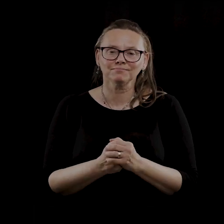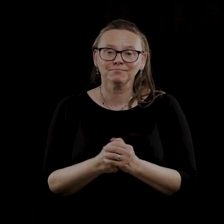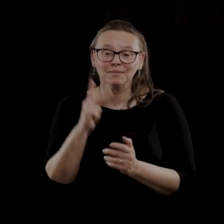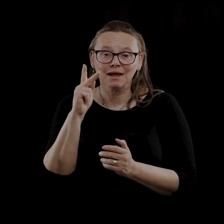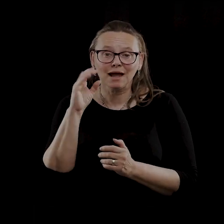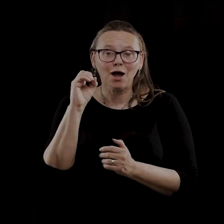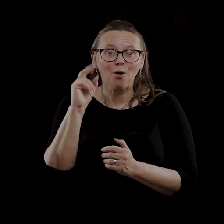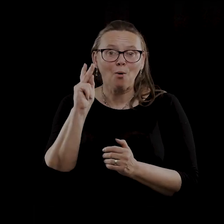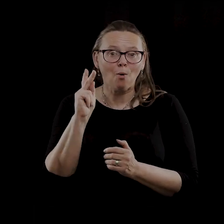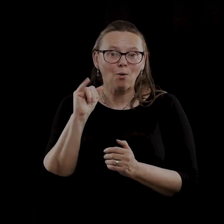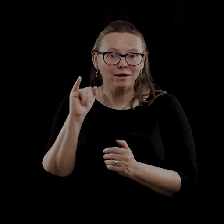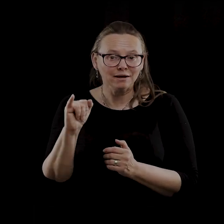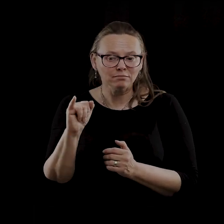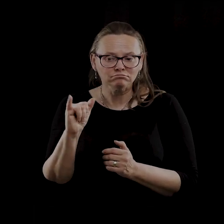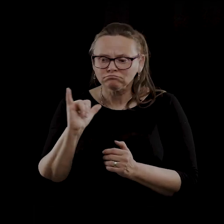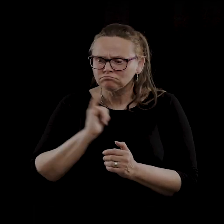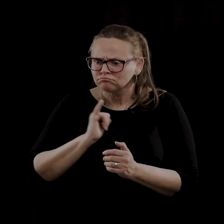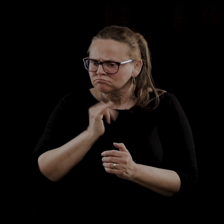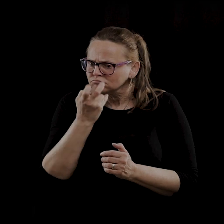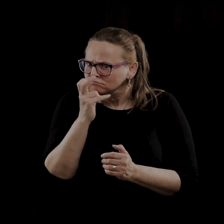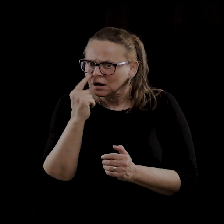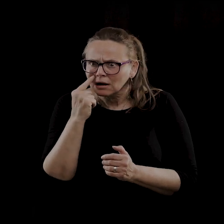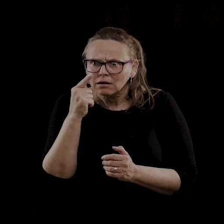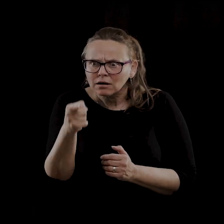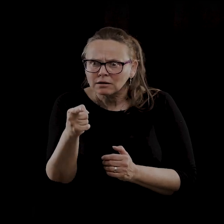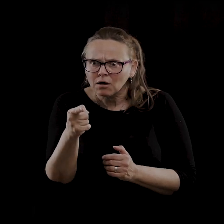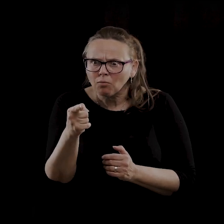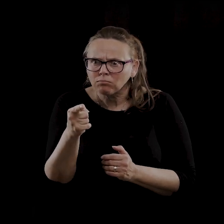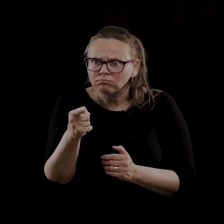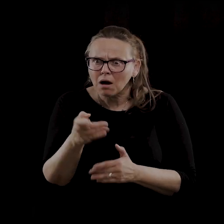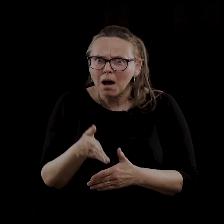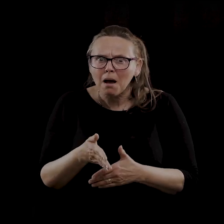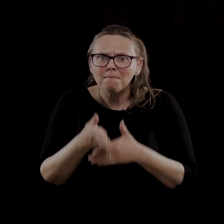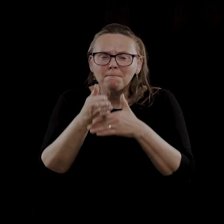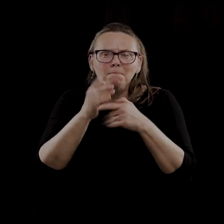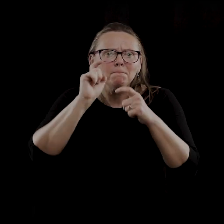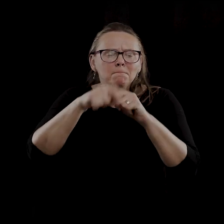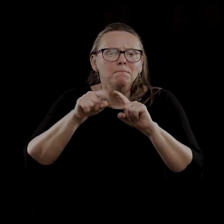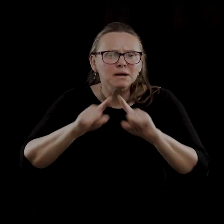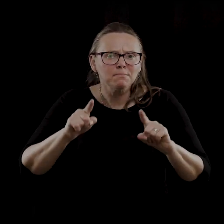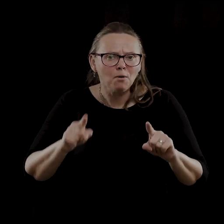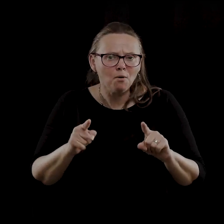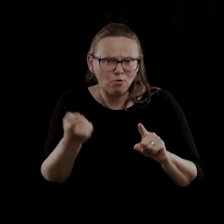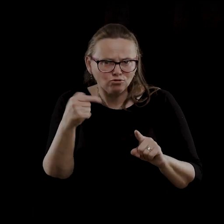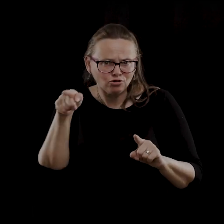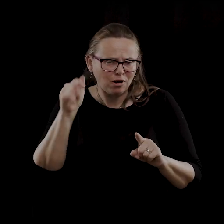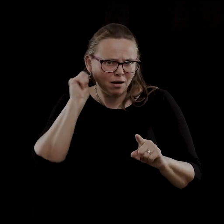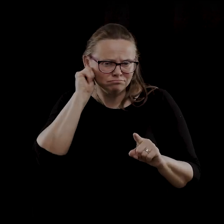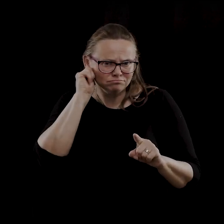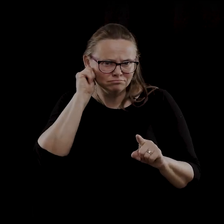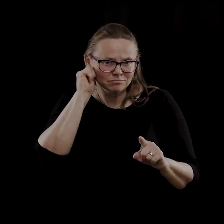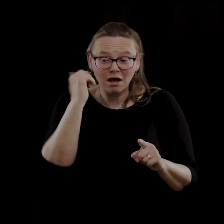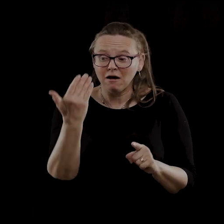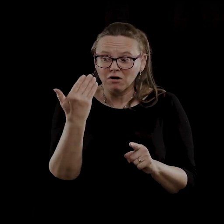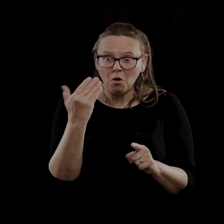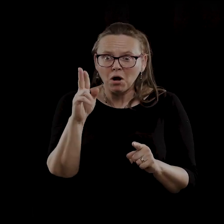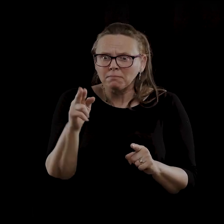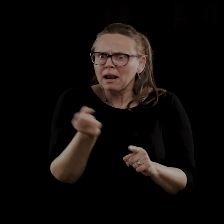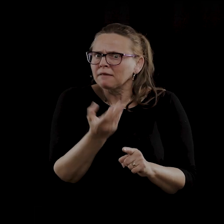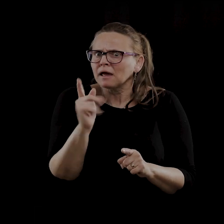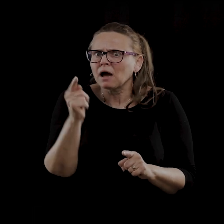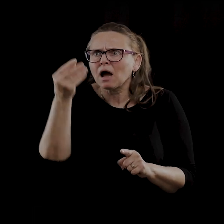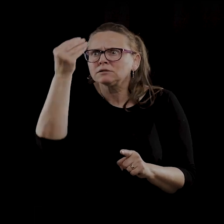Koki je z zanimanjem opazoval restavratorkine pripomočke. V rokah je imela nekaj, kar